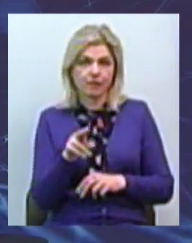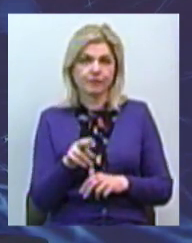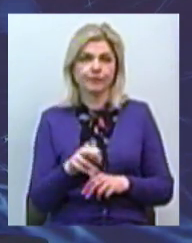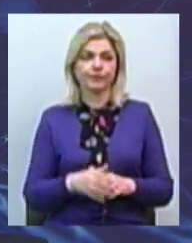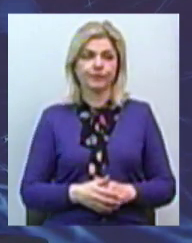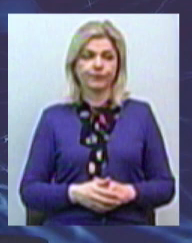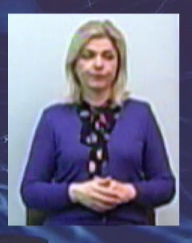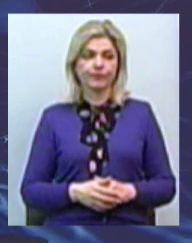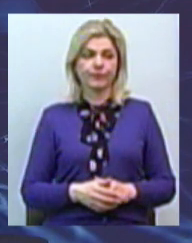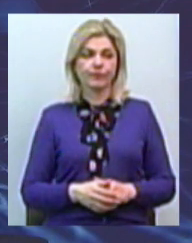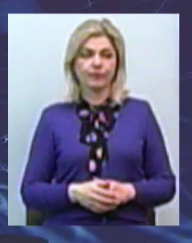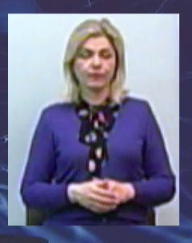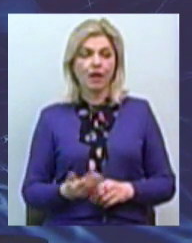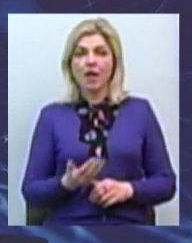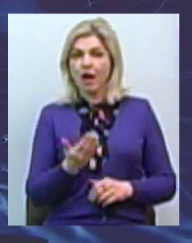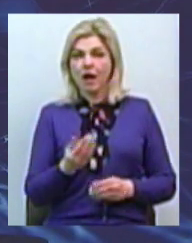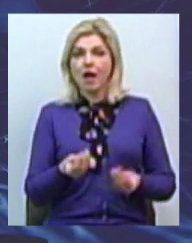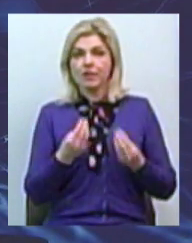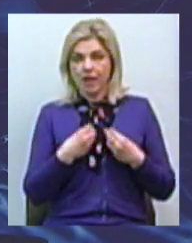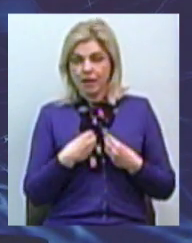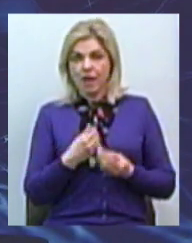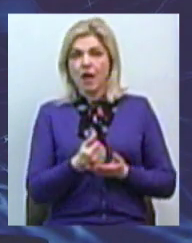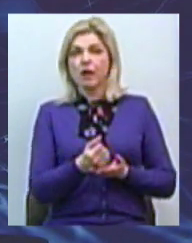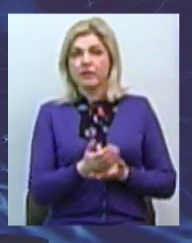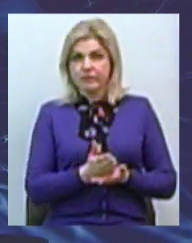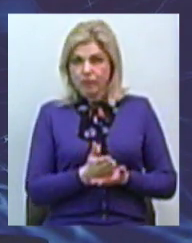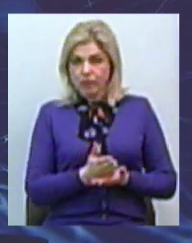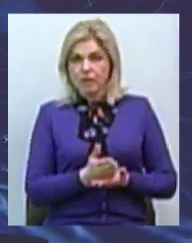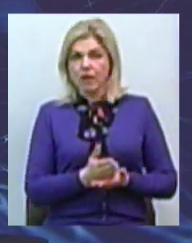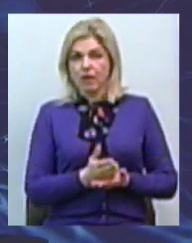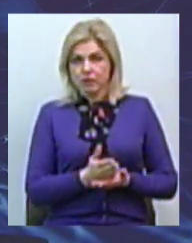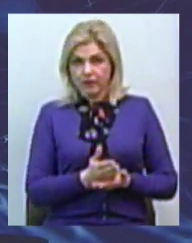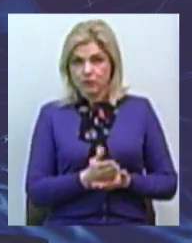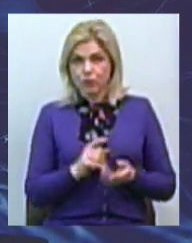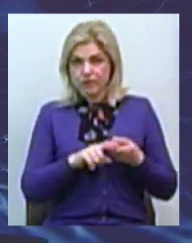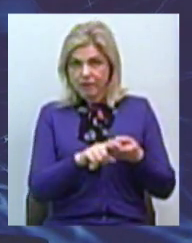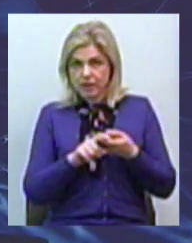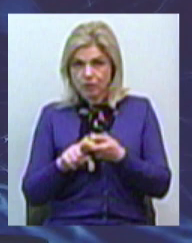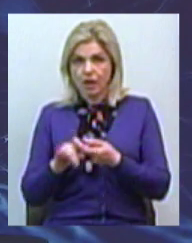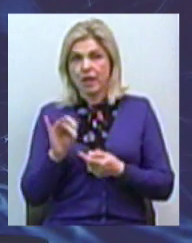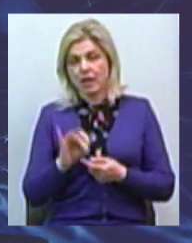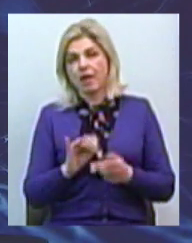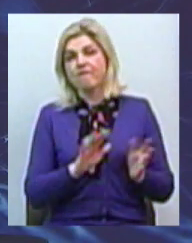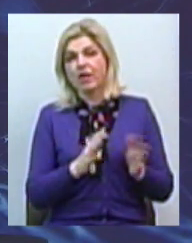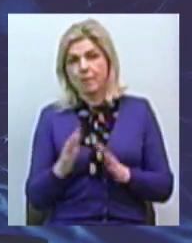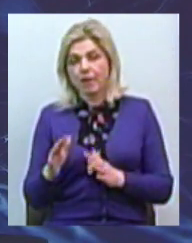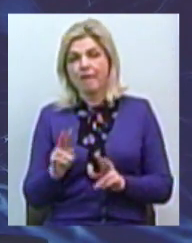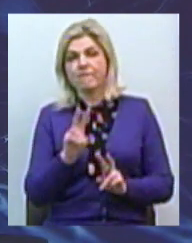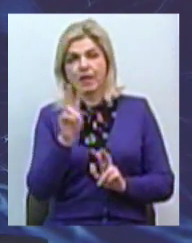яка надає населенню послуги зв'язку. І в декількох випадках це